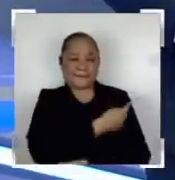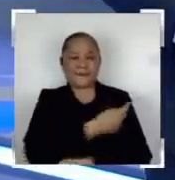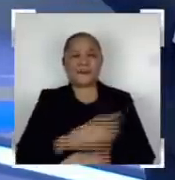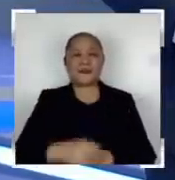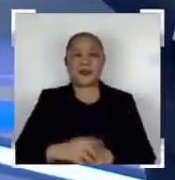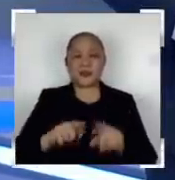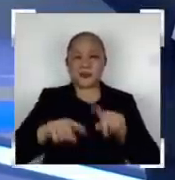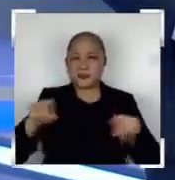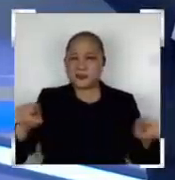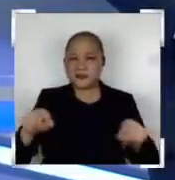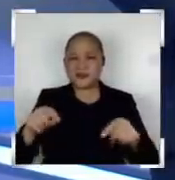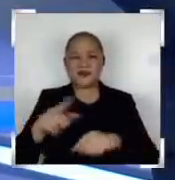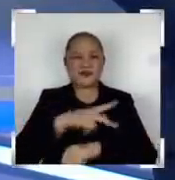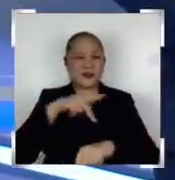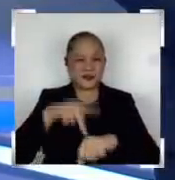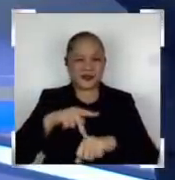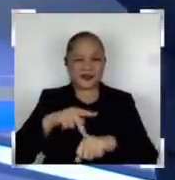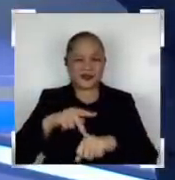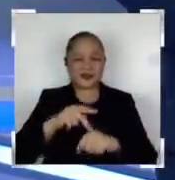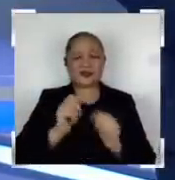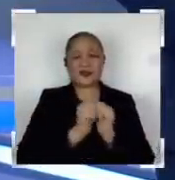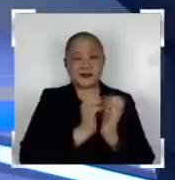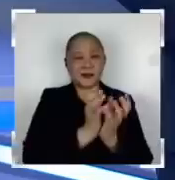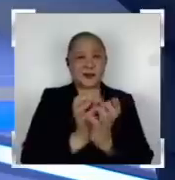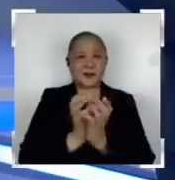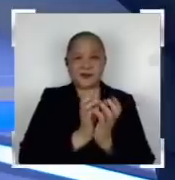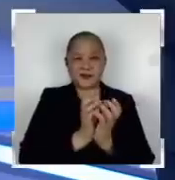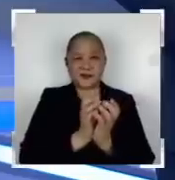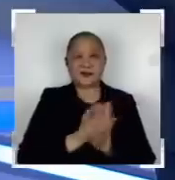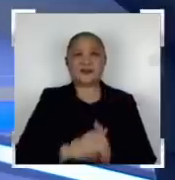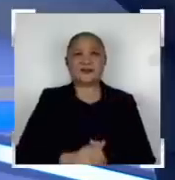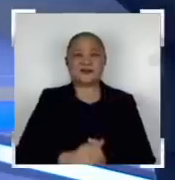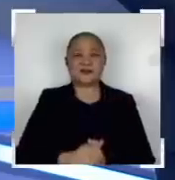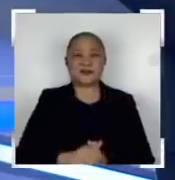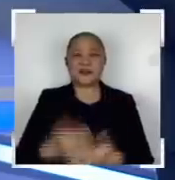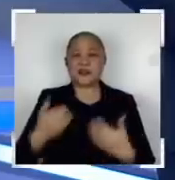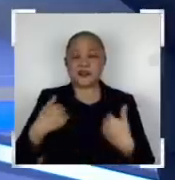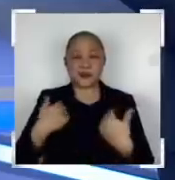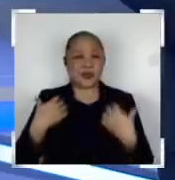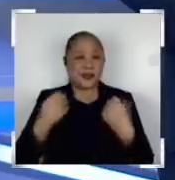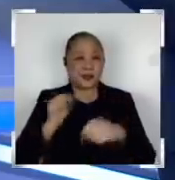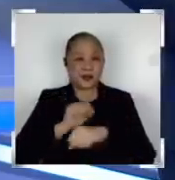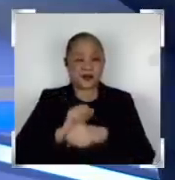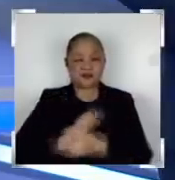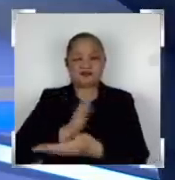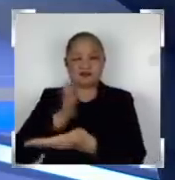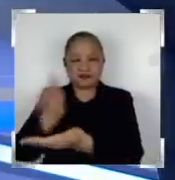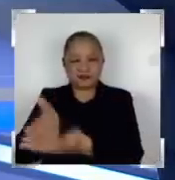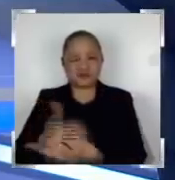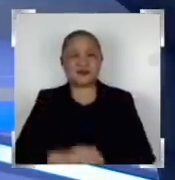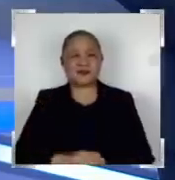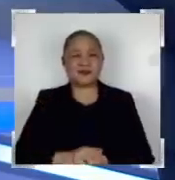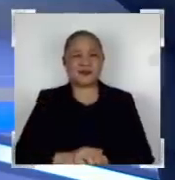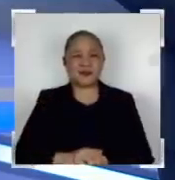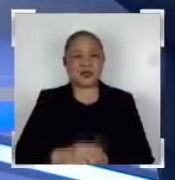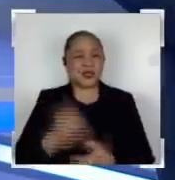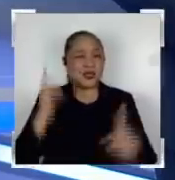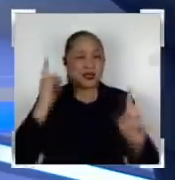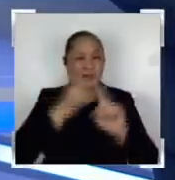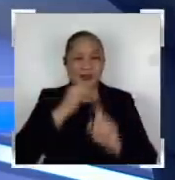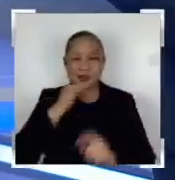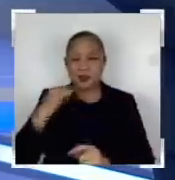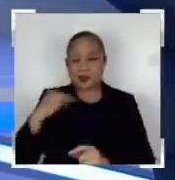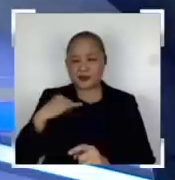bansa kasama ang ilang komunidad na sinadya mismo ng mga health worker. Kapos man sa target kahapon, tiwala pa rin ang vaccine czar